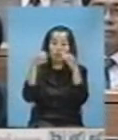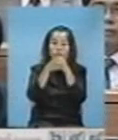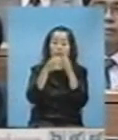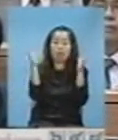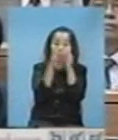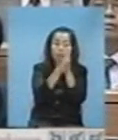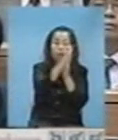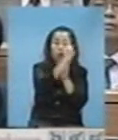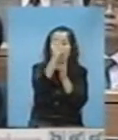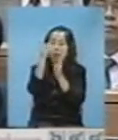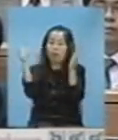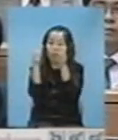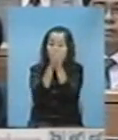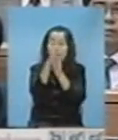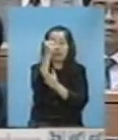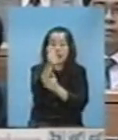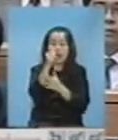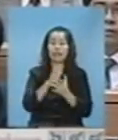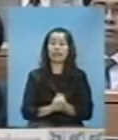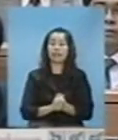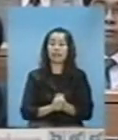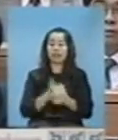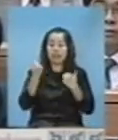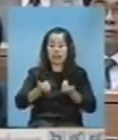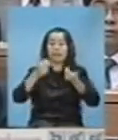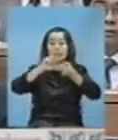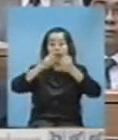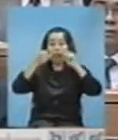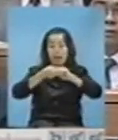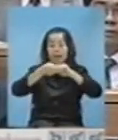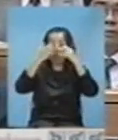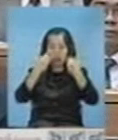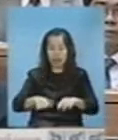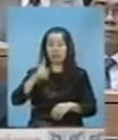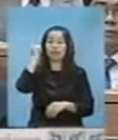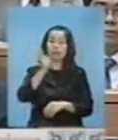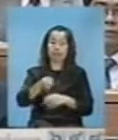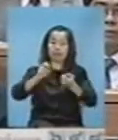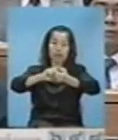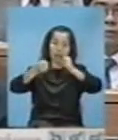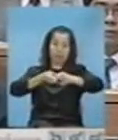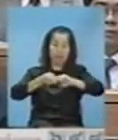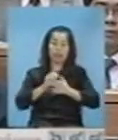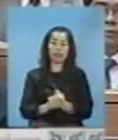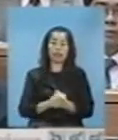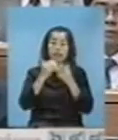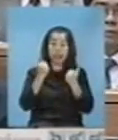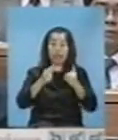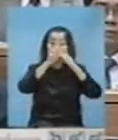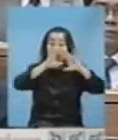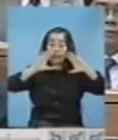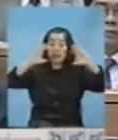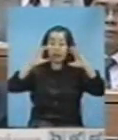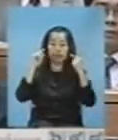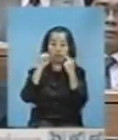ได้นี่คือปัญหาแล้วในที่สุดก็เกิดปัญหาขึ้นมาจริงๆรัฐบาล